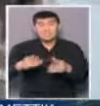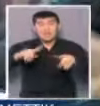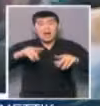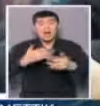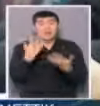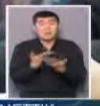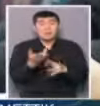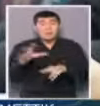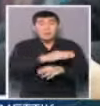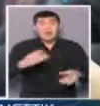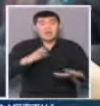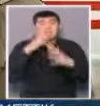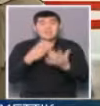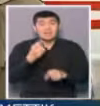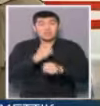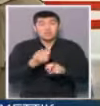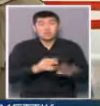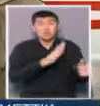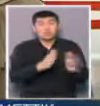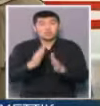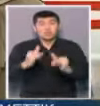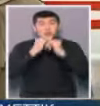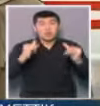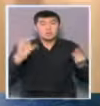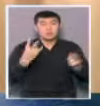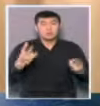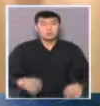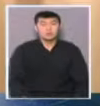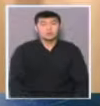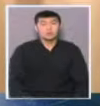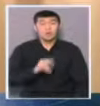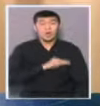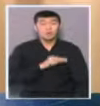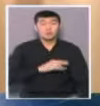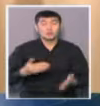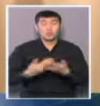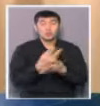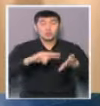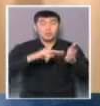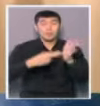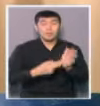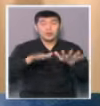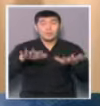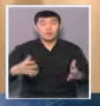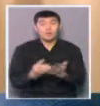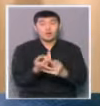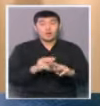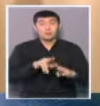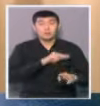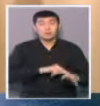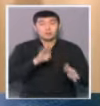сақталып қалған. Бар кілтипан осы. Дегенмен жүйені жетілдіру көзделіп отыр. Жұмыспен қамту жол картасы бойынша жұмысқа орналастырғанға мониторинг